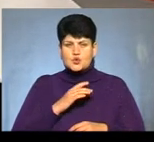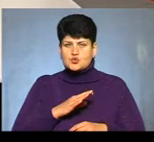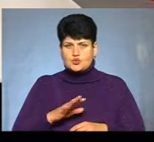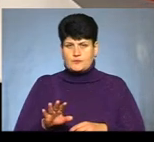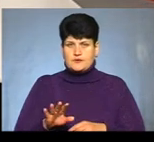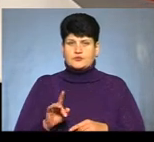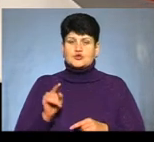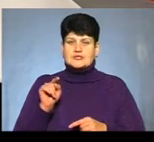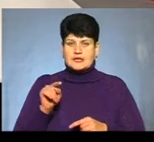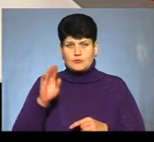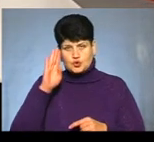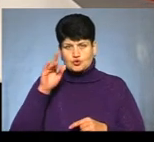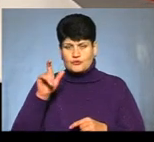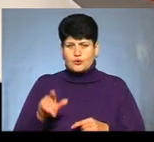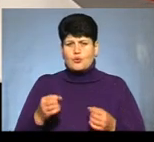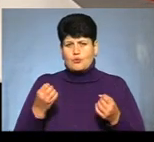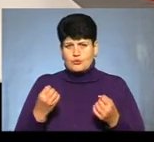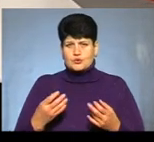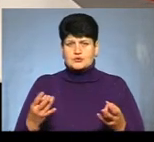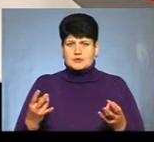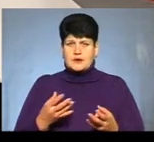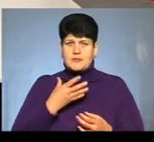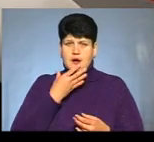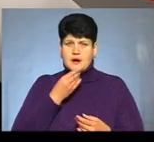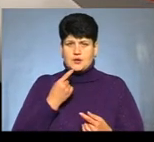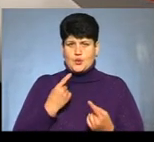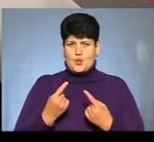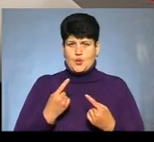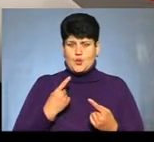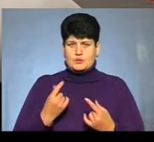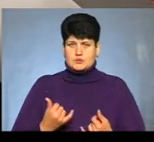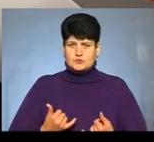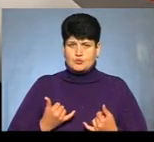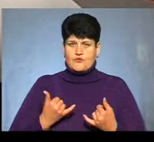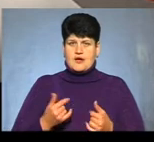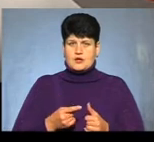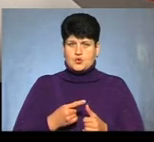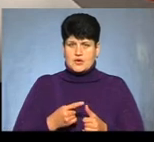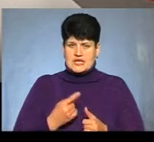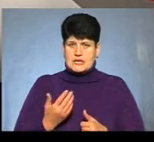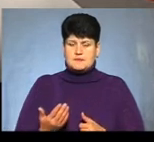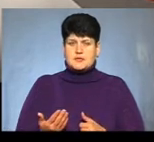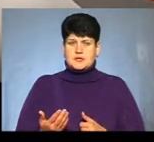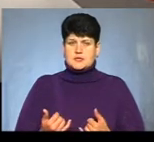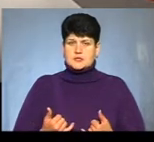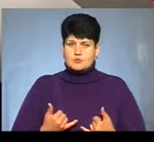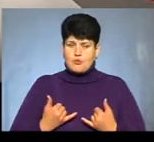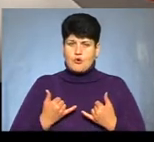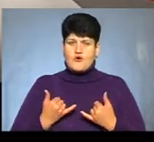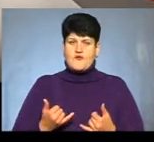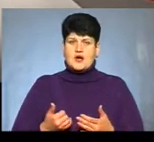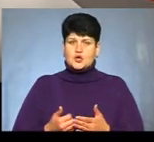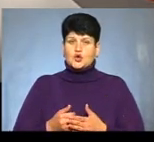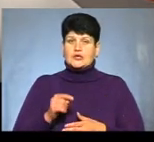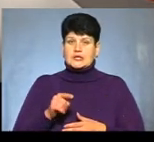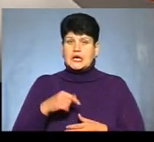Він не зрозумів, що з тим чоловіком треба просто гарно говорити, з поваги до імені, з